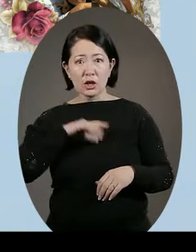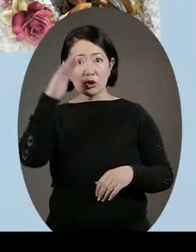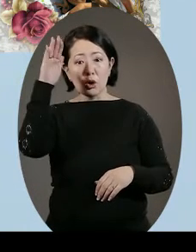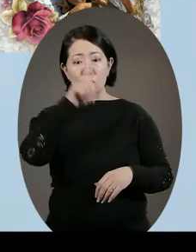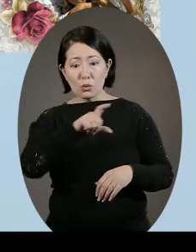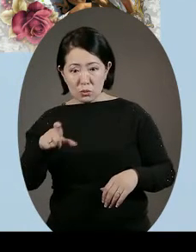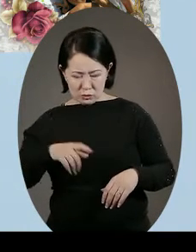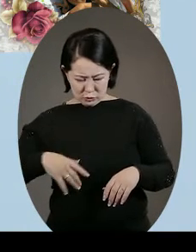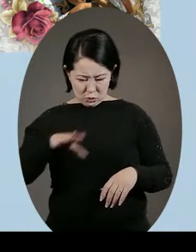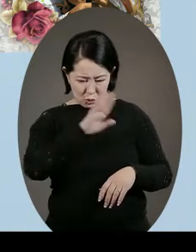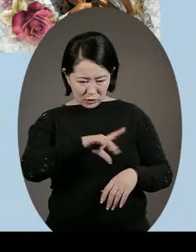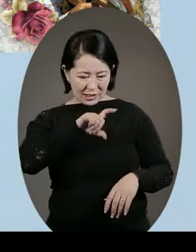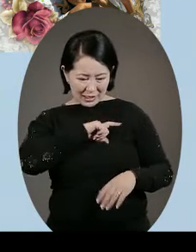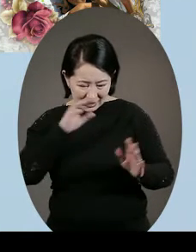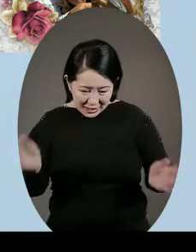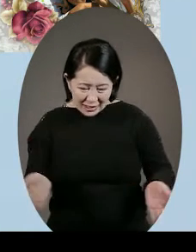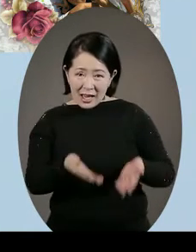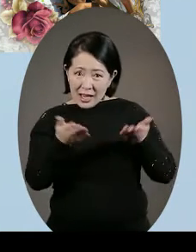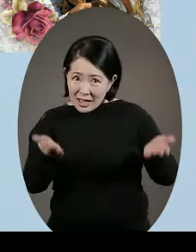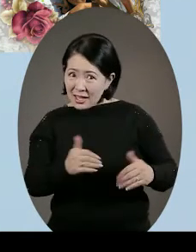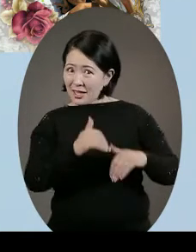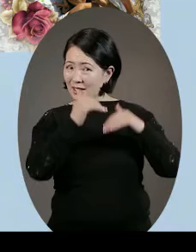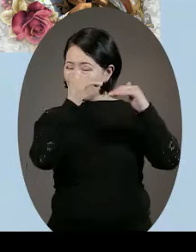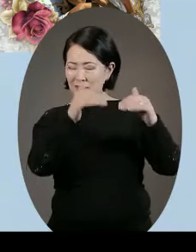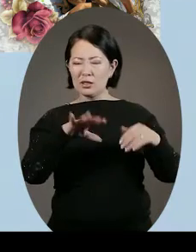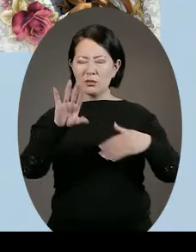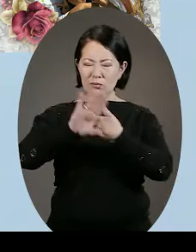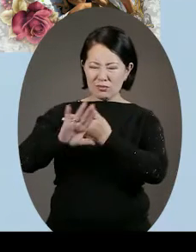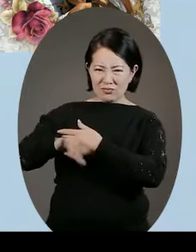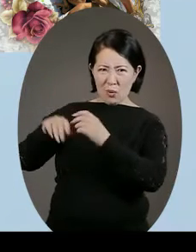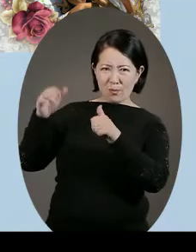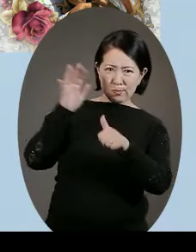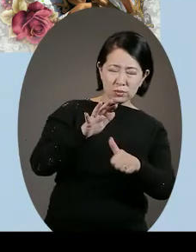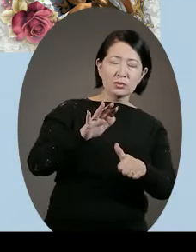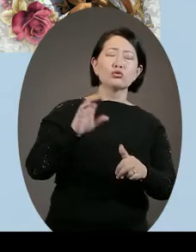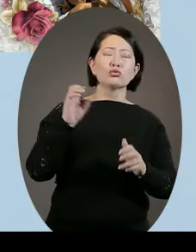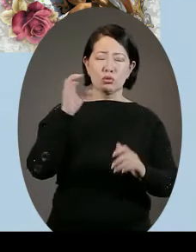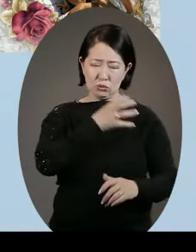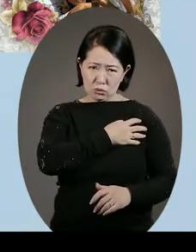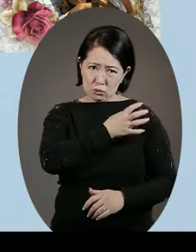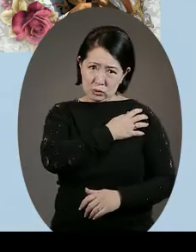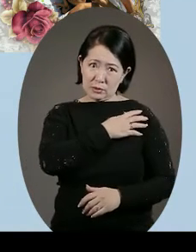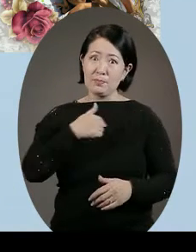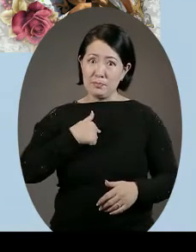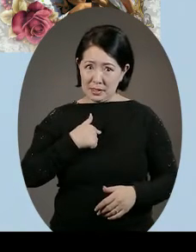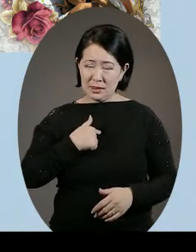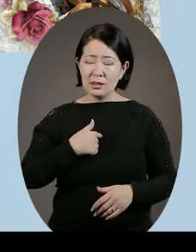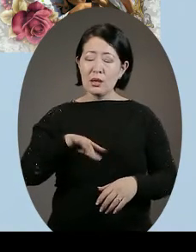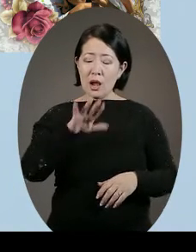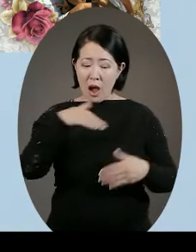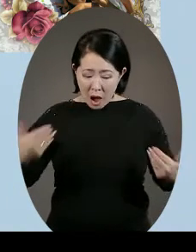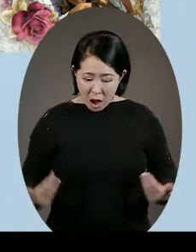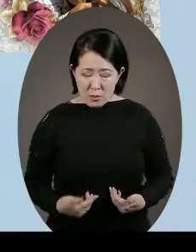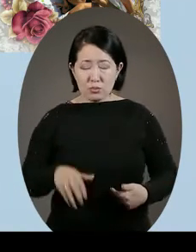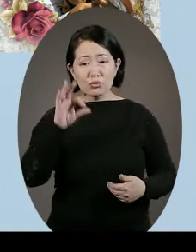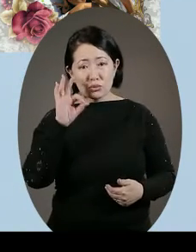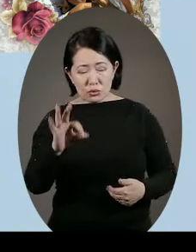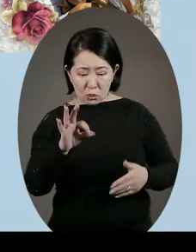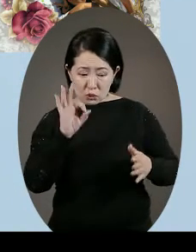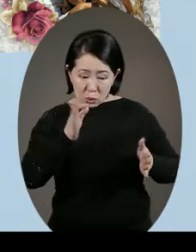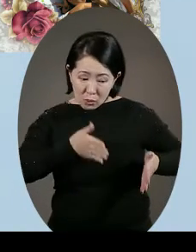бид хүүхдийн эрхийг дээдлж, хүүхдийг альж төрлийн хүчирхиллийн хэлбрээс хамгаалах үүрэгтэй. Амьдралын үнэн бөгөөд зөв чиг